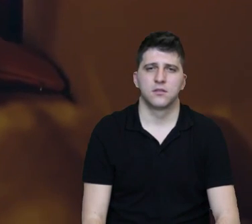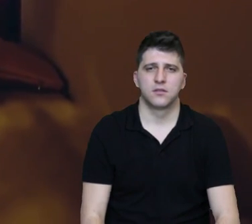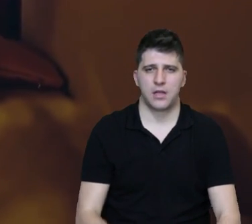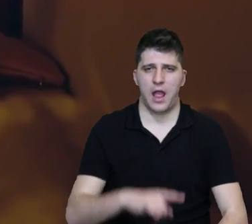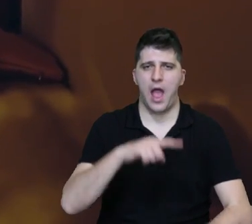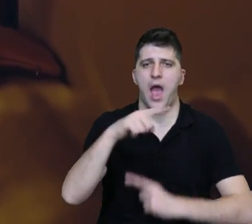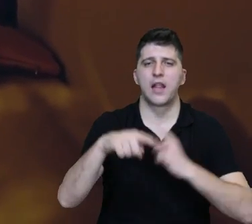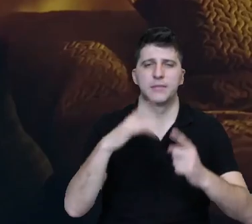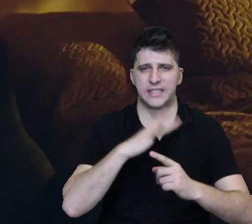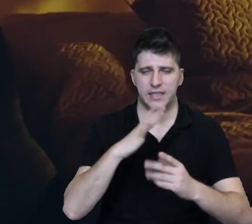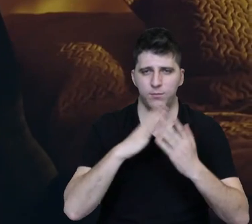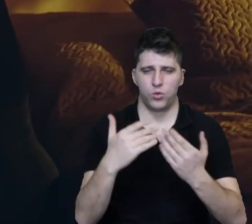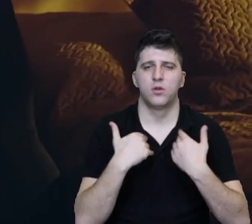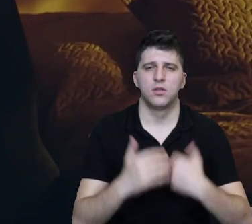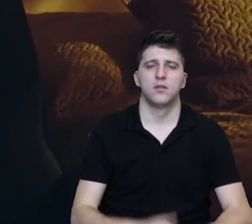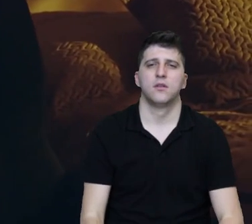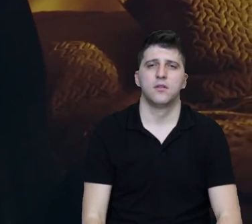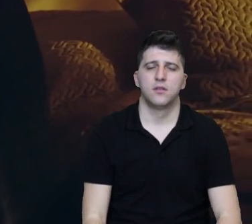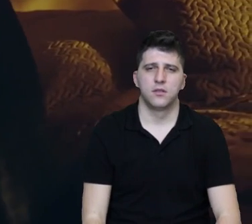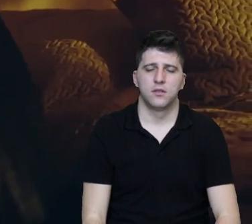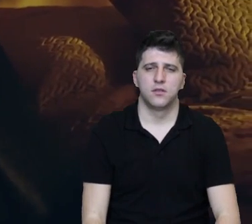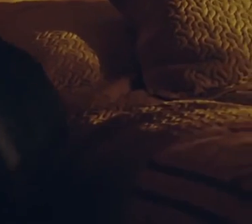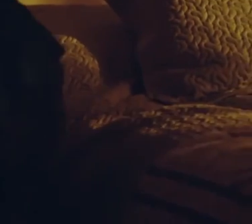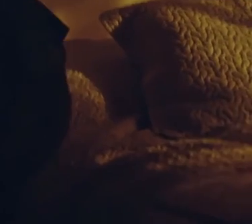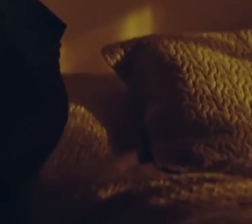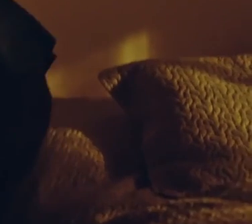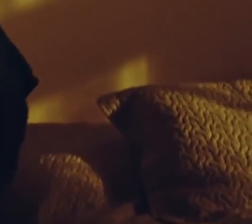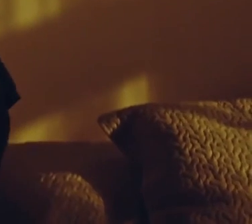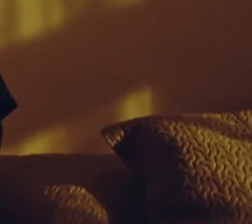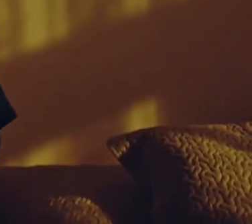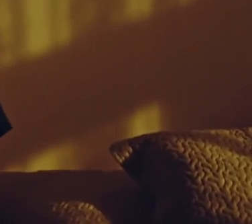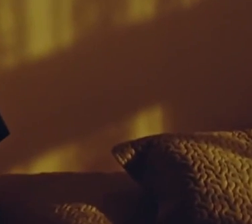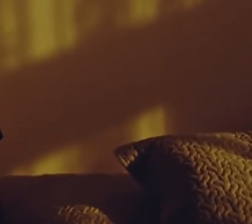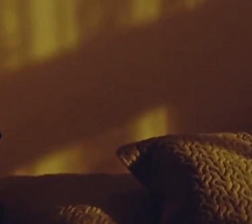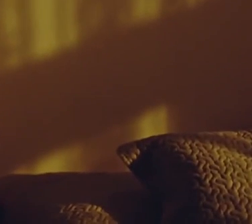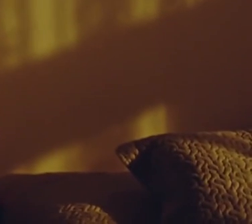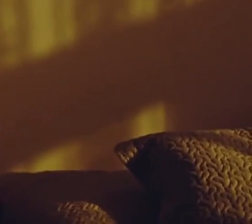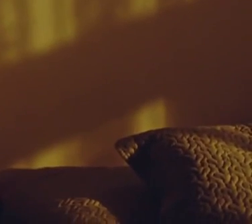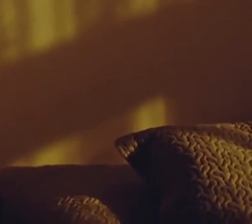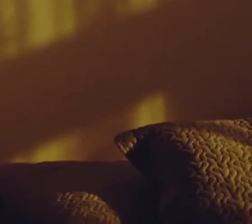Aradım bu ya işte ya. Yatağın yanında bekliyordu. Feneri söndürüp doğruldu.